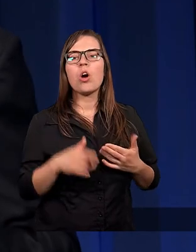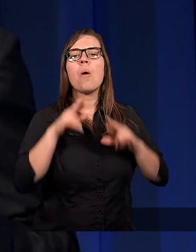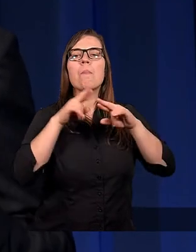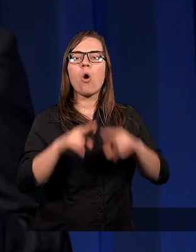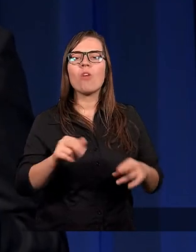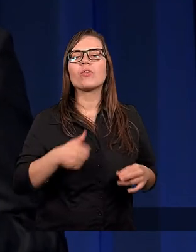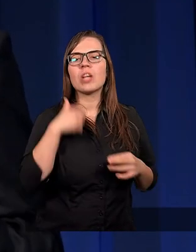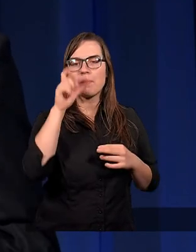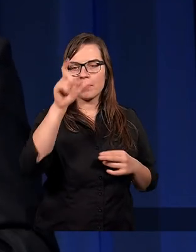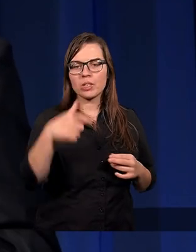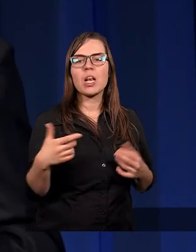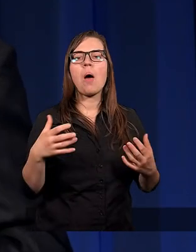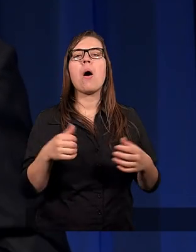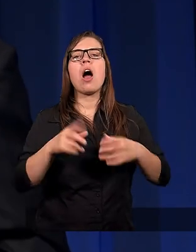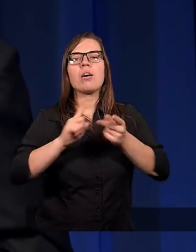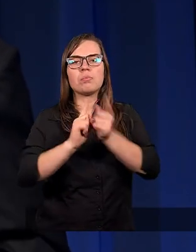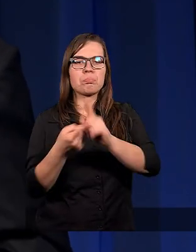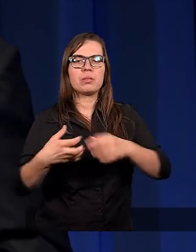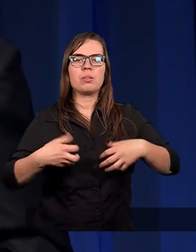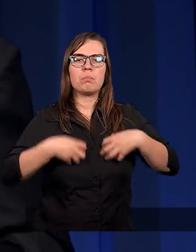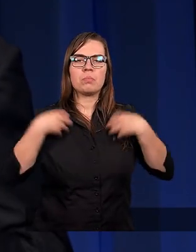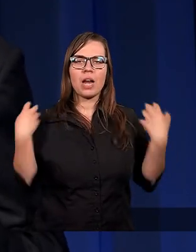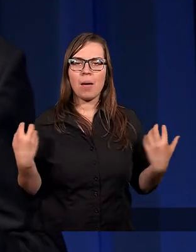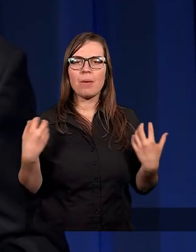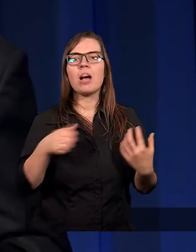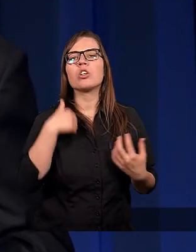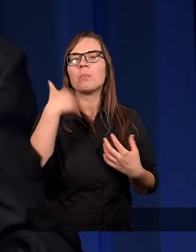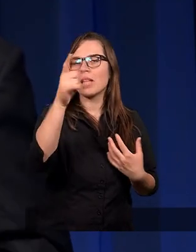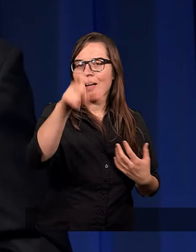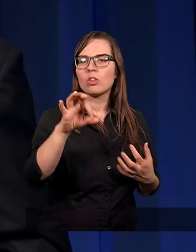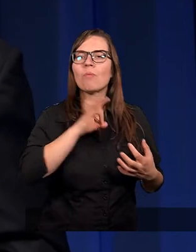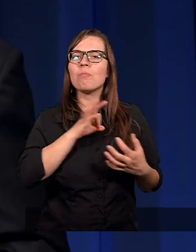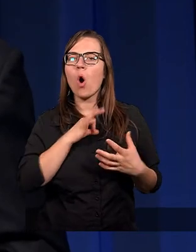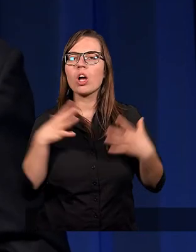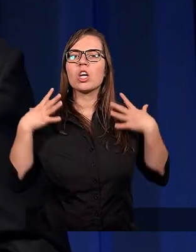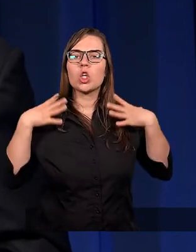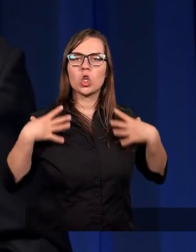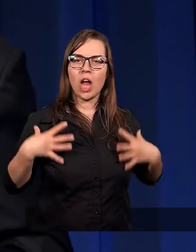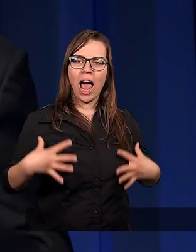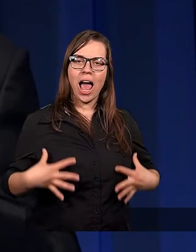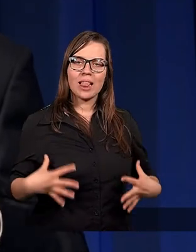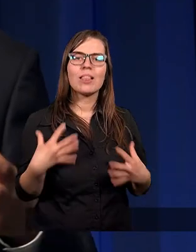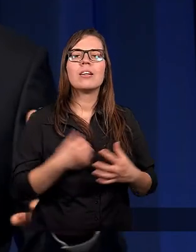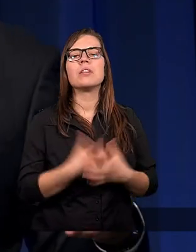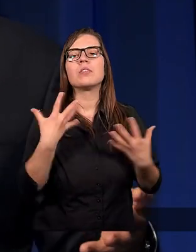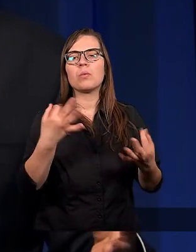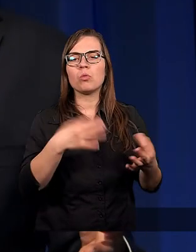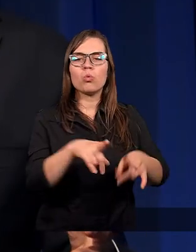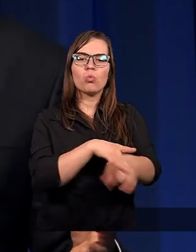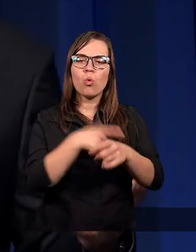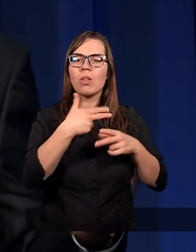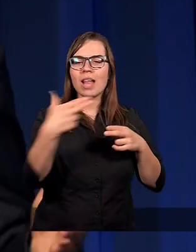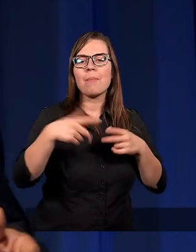Pozwól, żebym cię przebrał. Żebym ci dał swoje szaty. Wiecie, moglibyśmy teraz długo